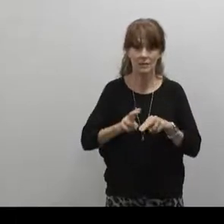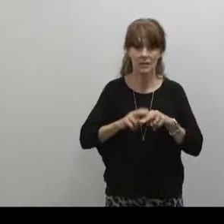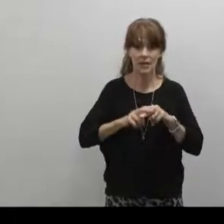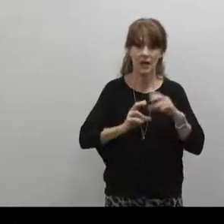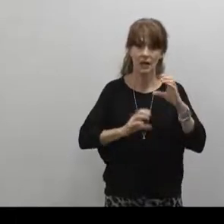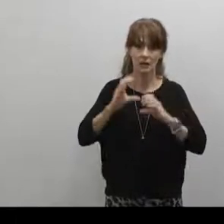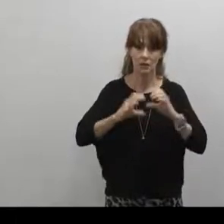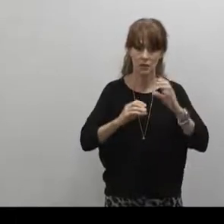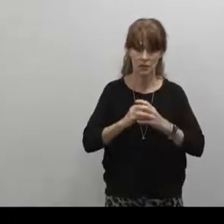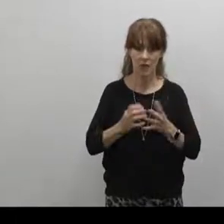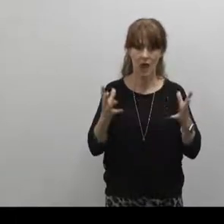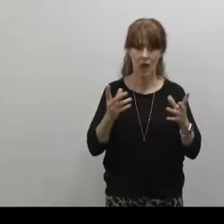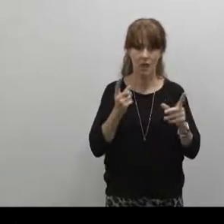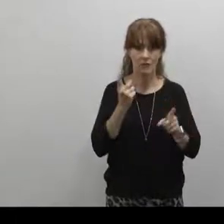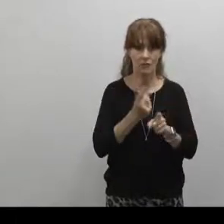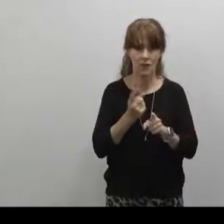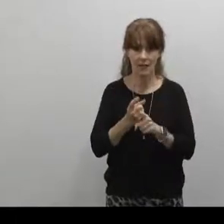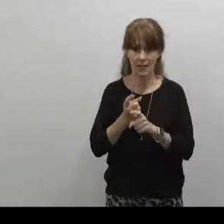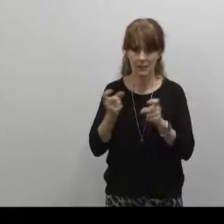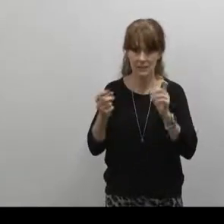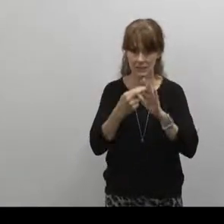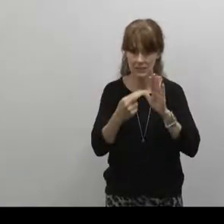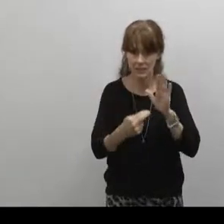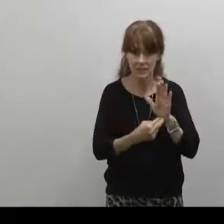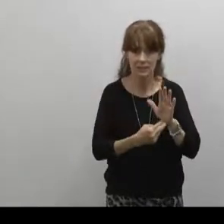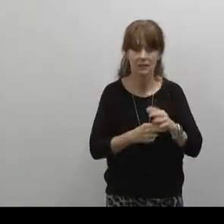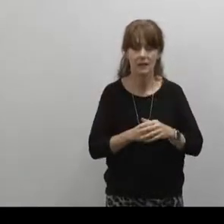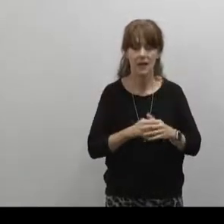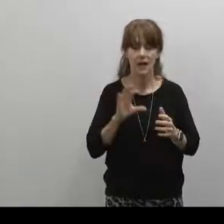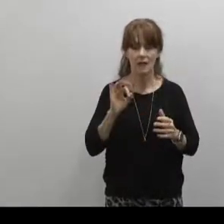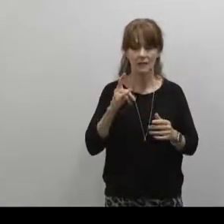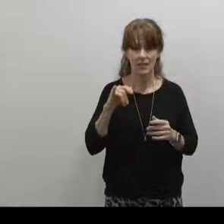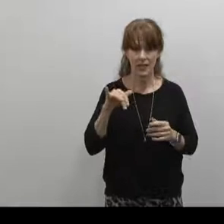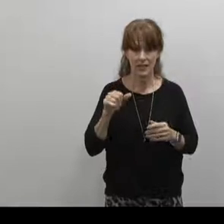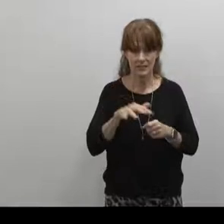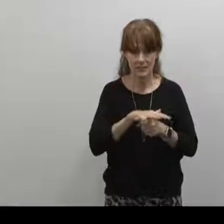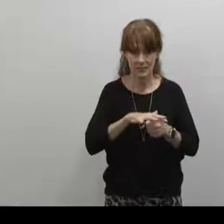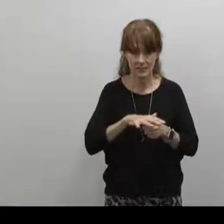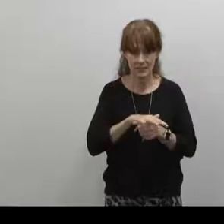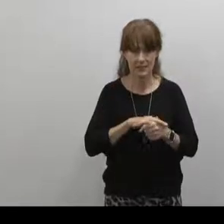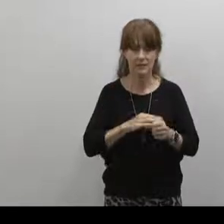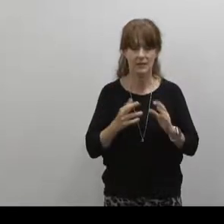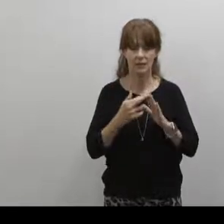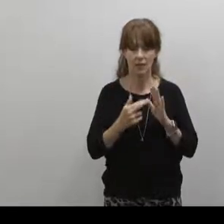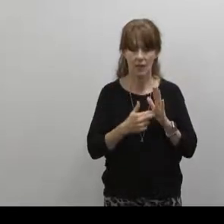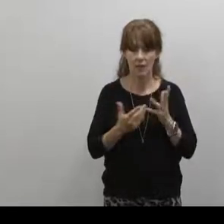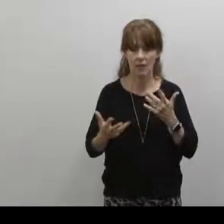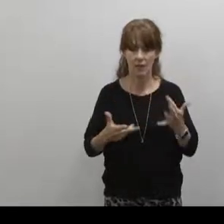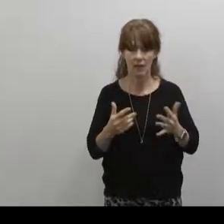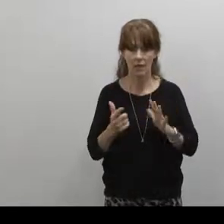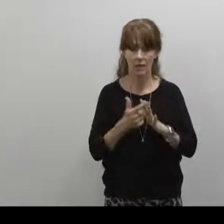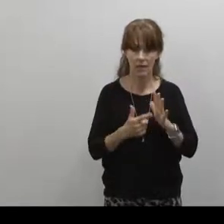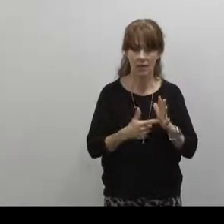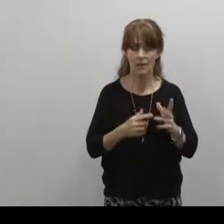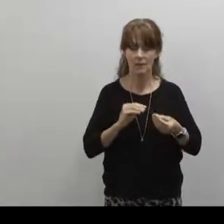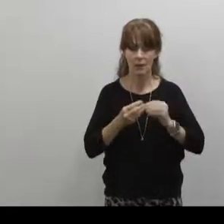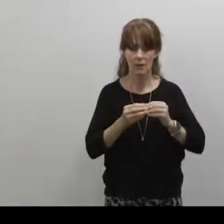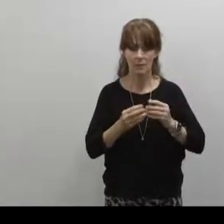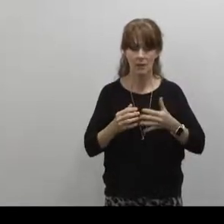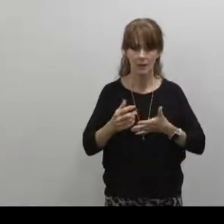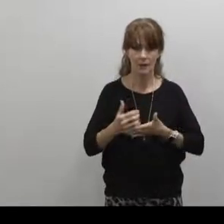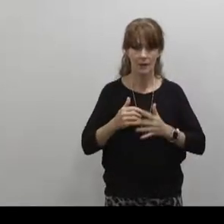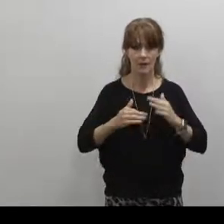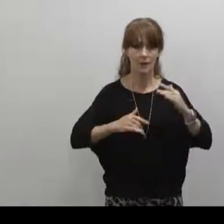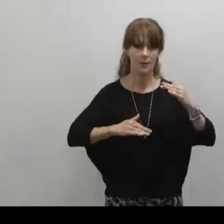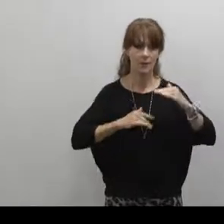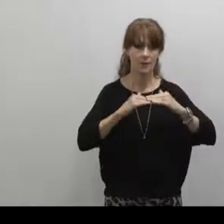sẽ âm bị cả sang song đập đài nó thà ta thay xong phải ra đầm bay